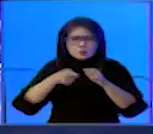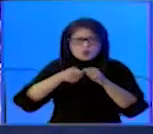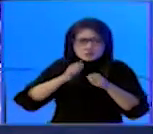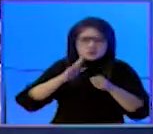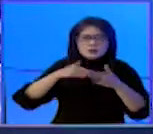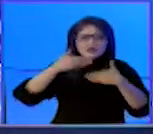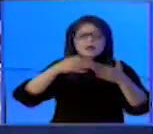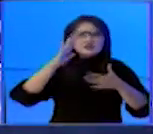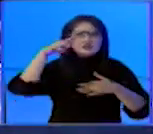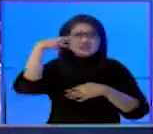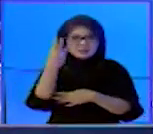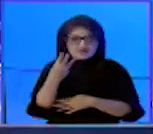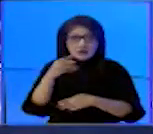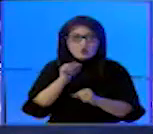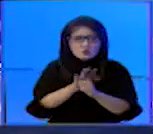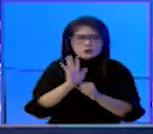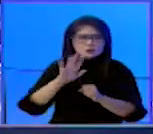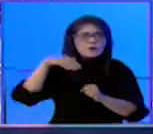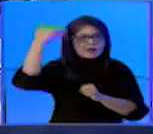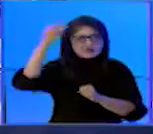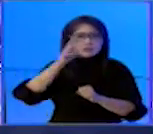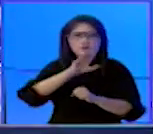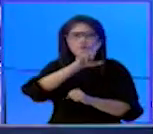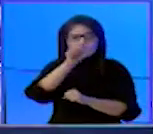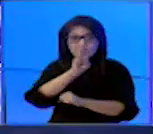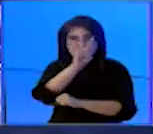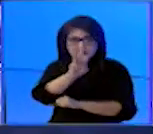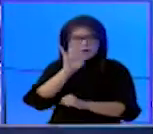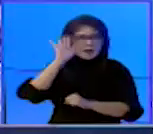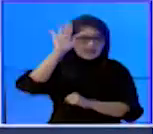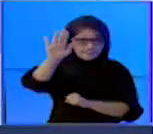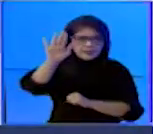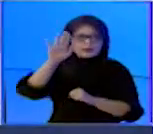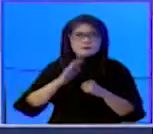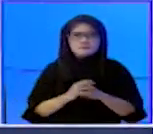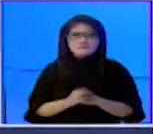meminta agar vaksin corona tersedia dalam 3 bulan ini.